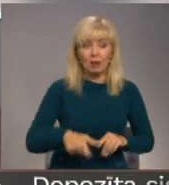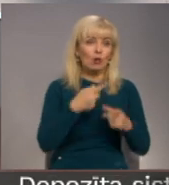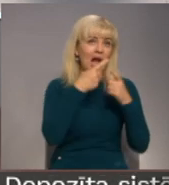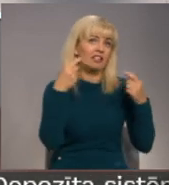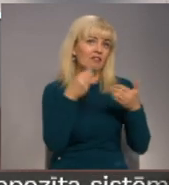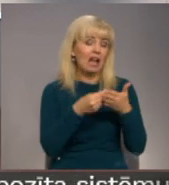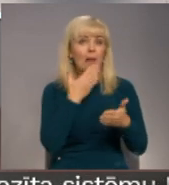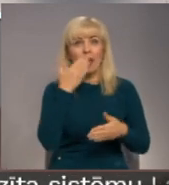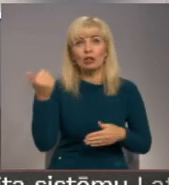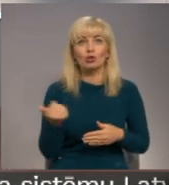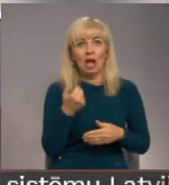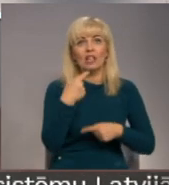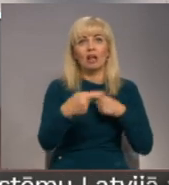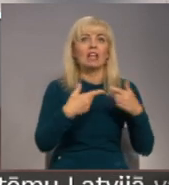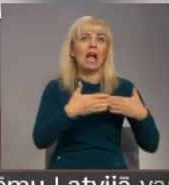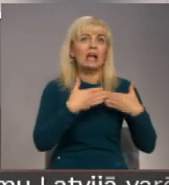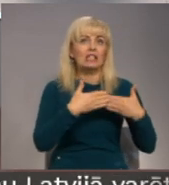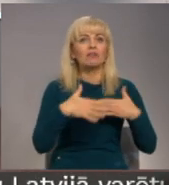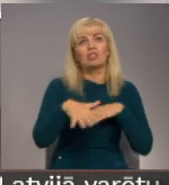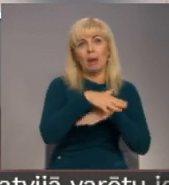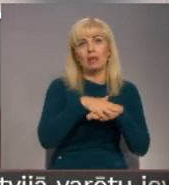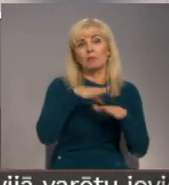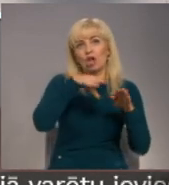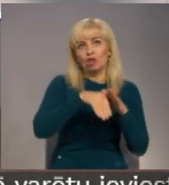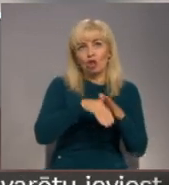zvejniecības apkarošanā, un par to stāstīs TV Kurzeme.